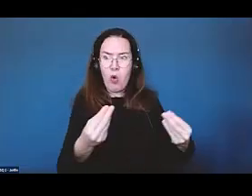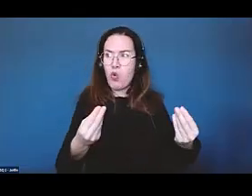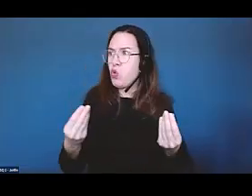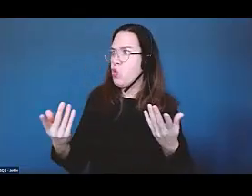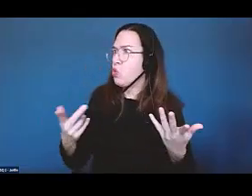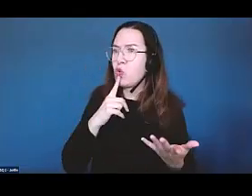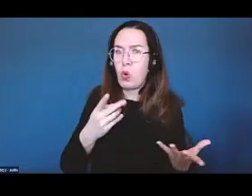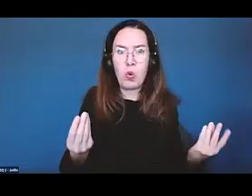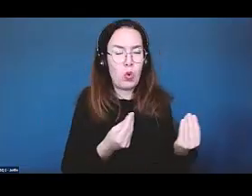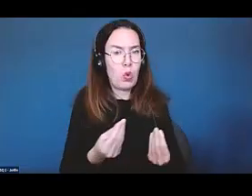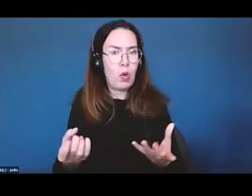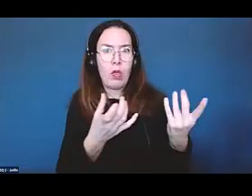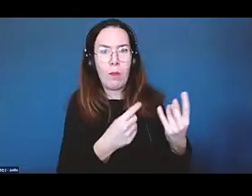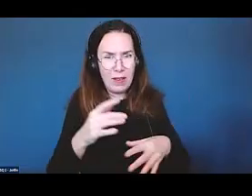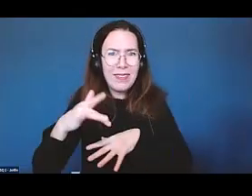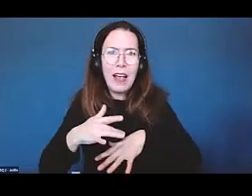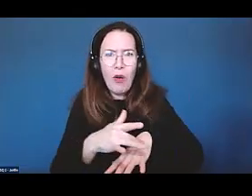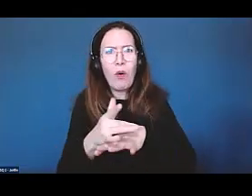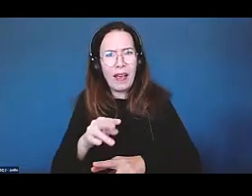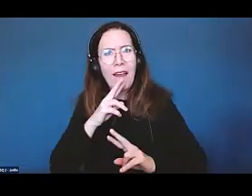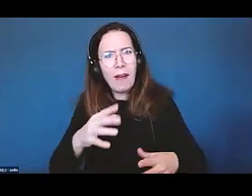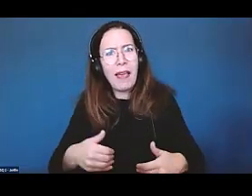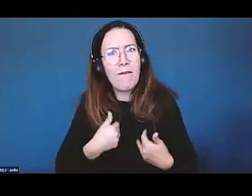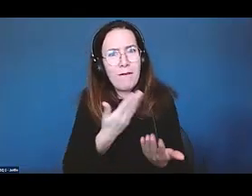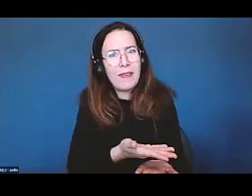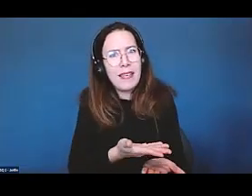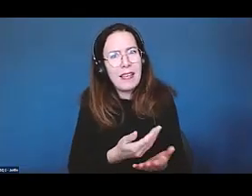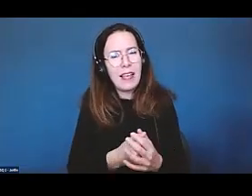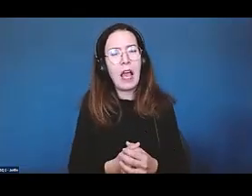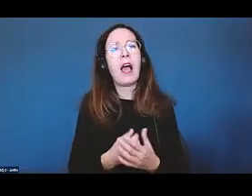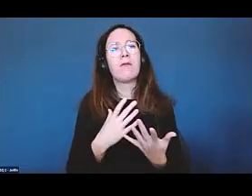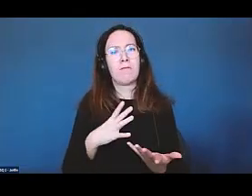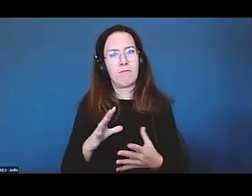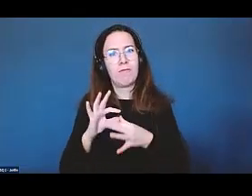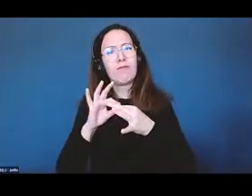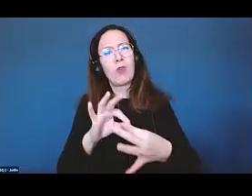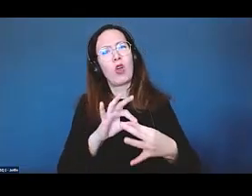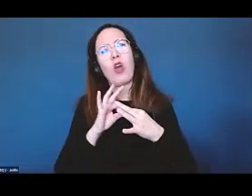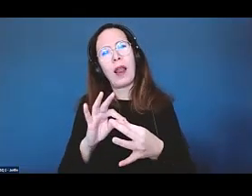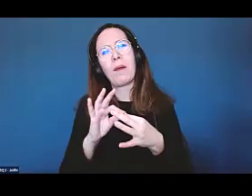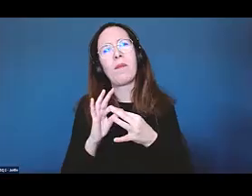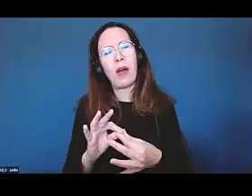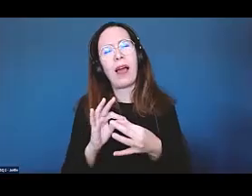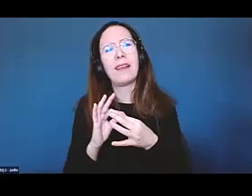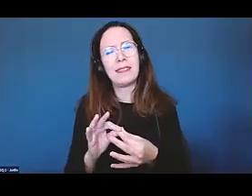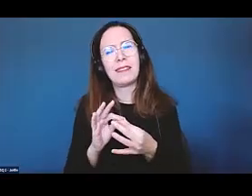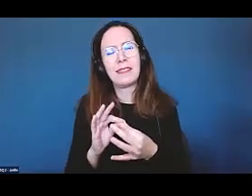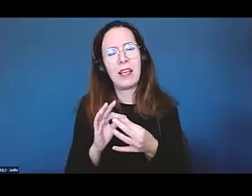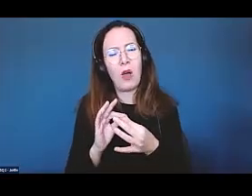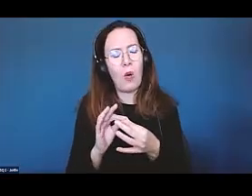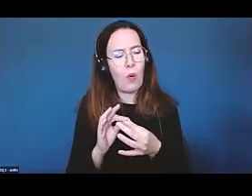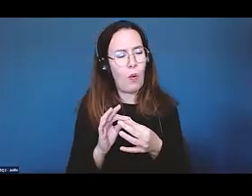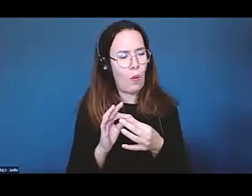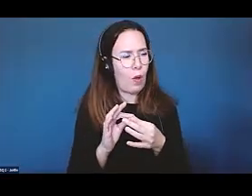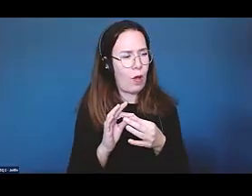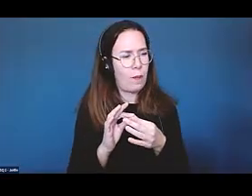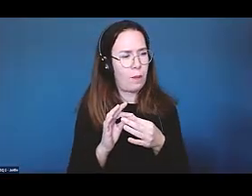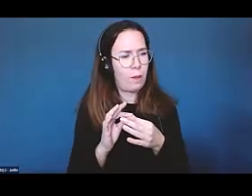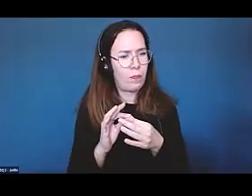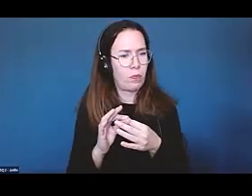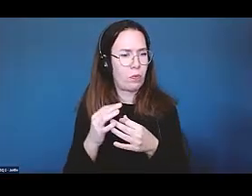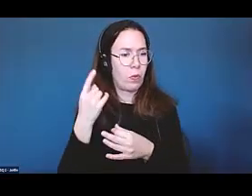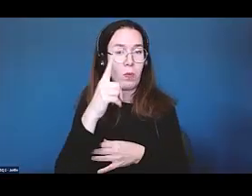pas d'endroit sûr. Et nous faisons partie d'une collaboration